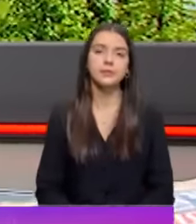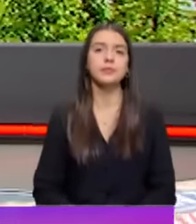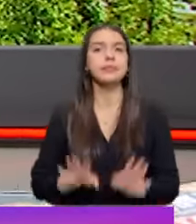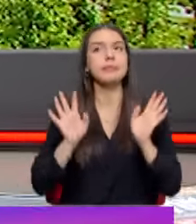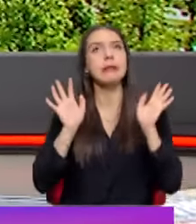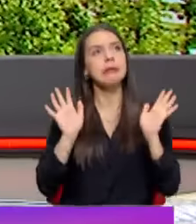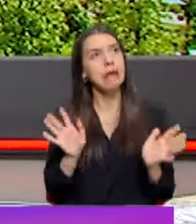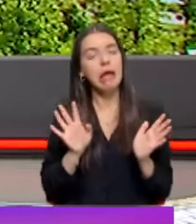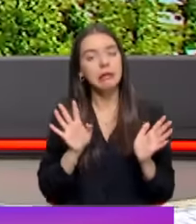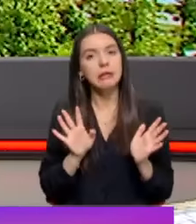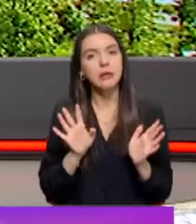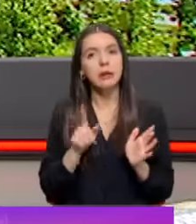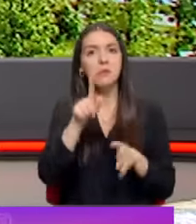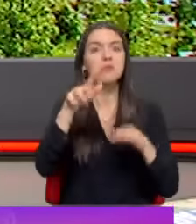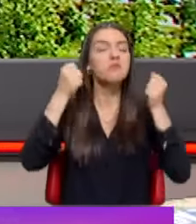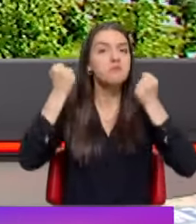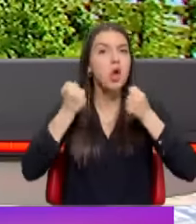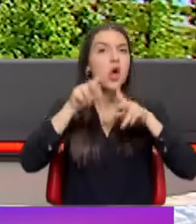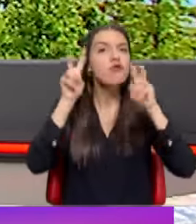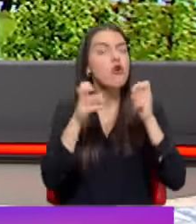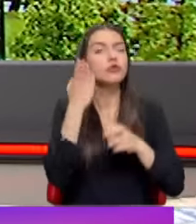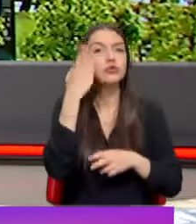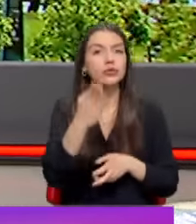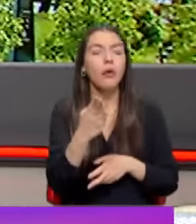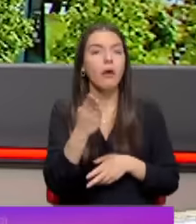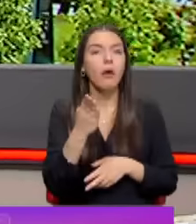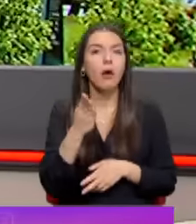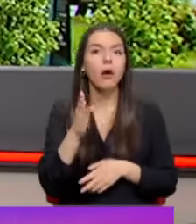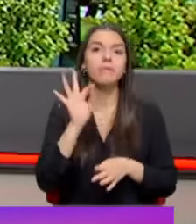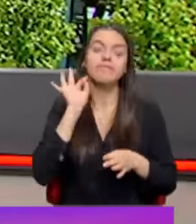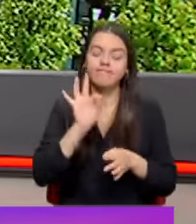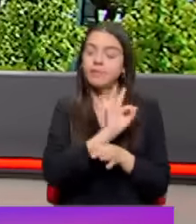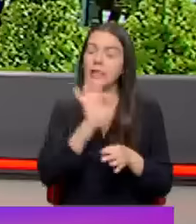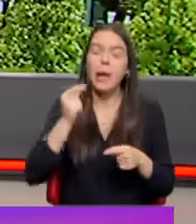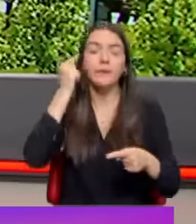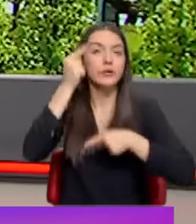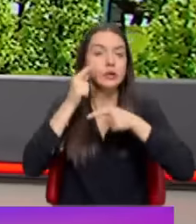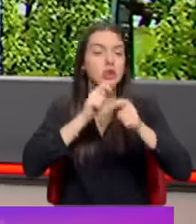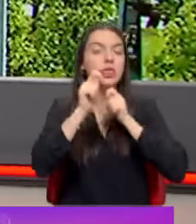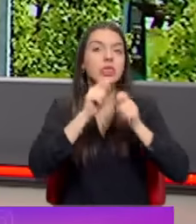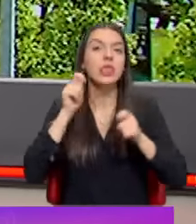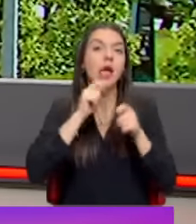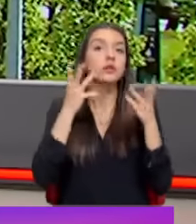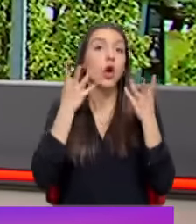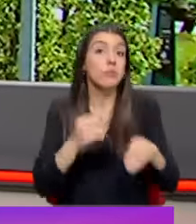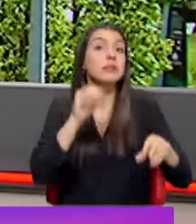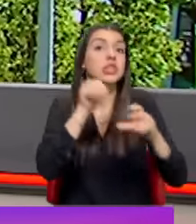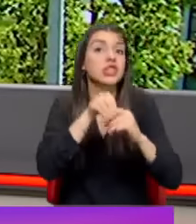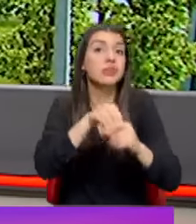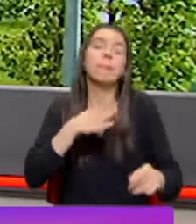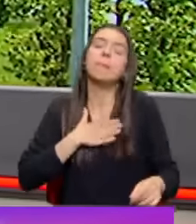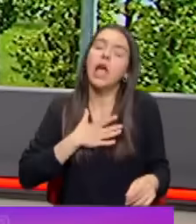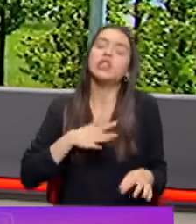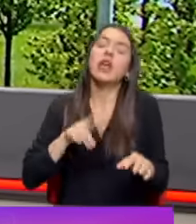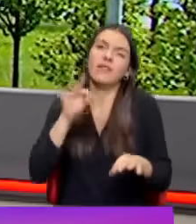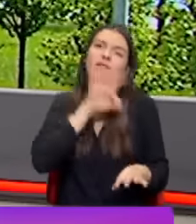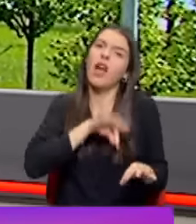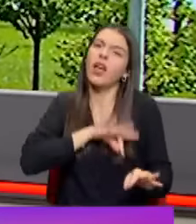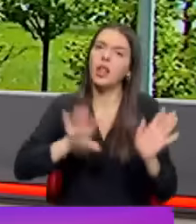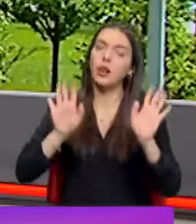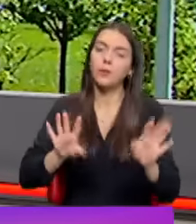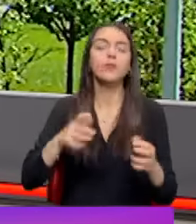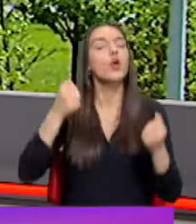Yani boykot meselesi gerçekten üzerinde düşünülüp tartışılmış olması açısından dahi bence faydalı oldu.